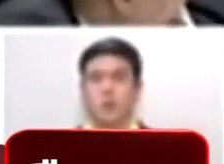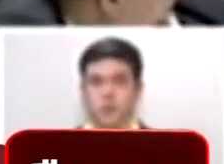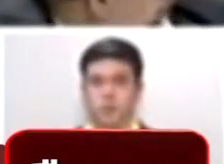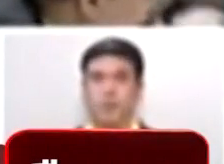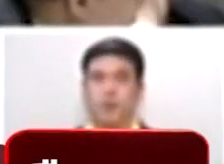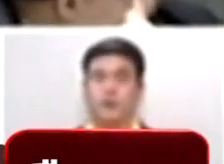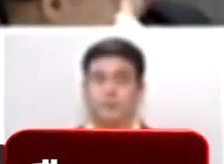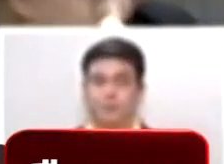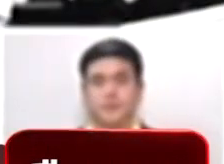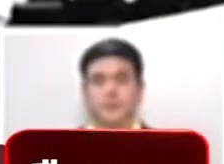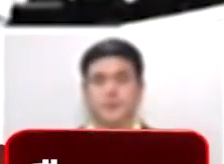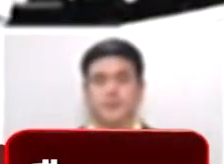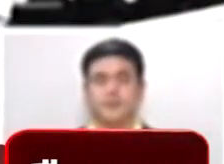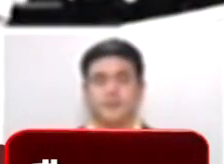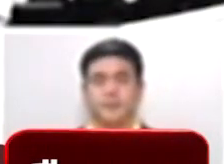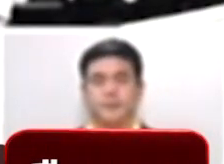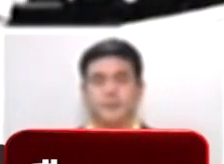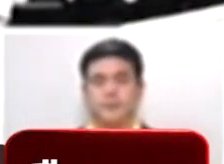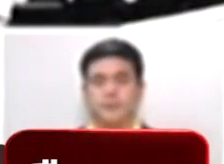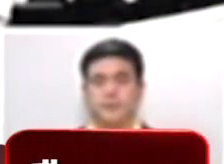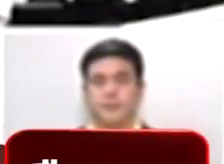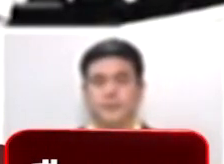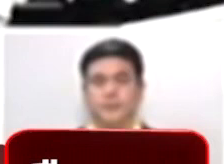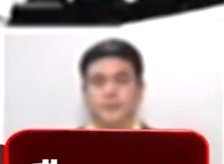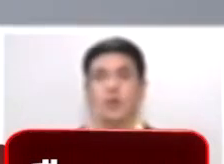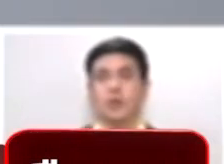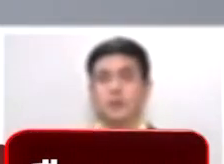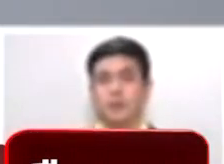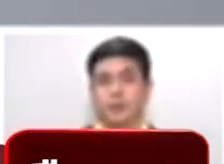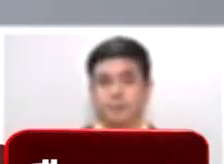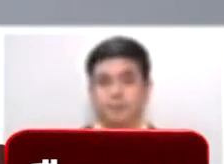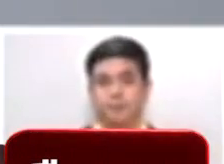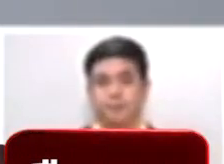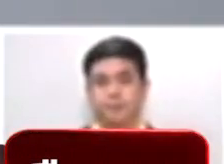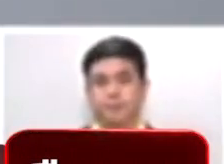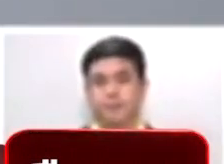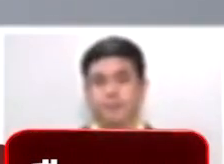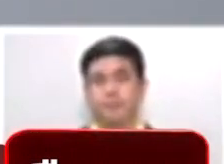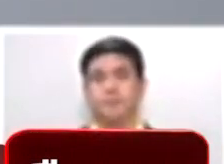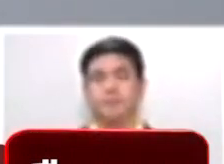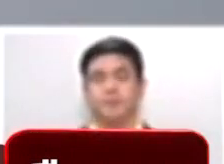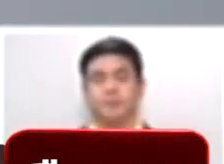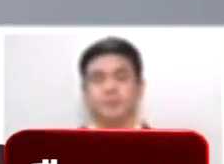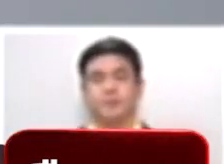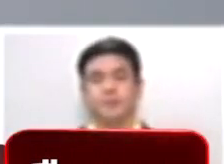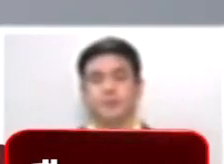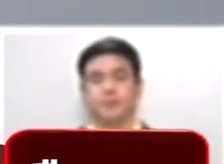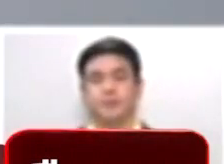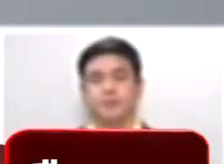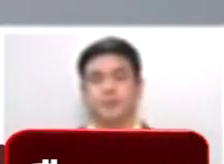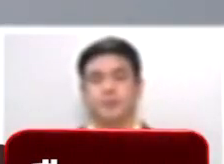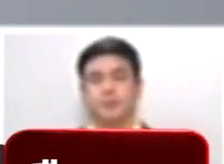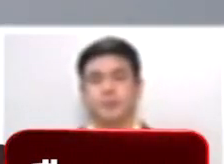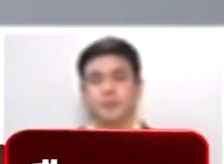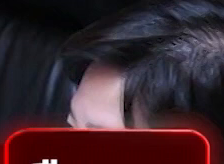1ครั้งที่14สมัยสามัญประจำปีครั้งที่1พิจารณาร่างพระราชบัญญัติเหรียญราชรุจิรัช